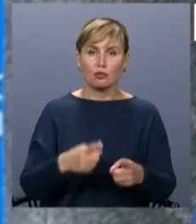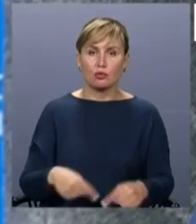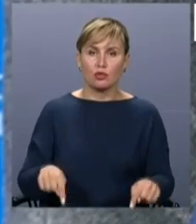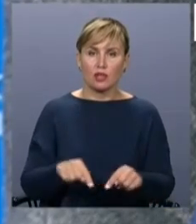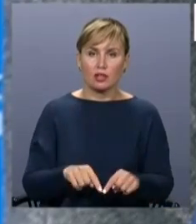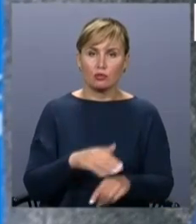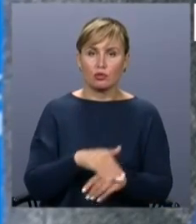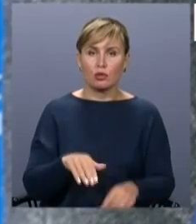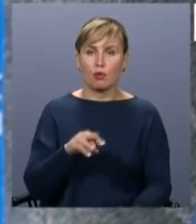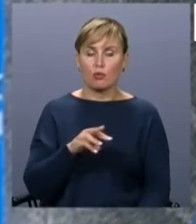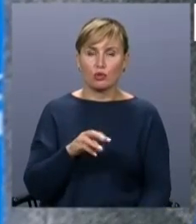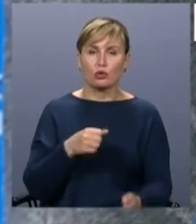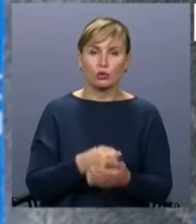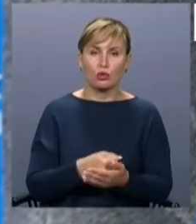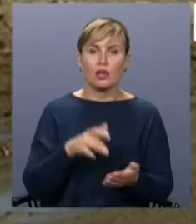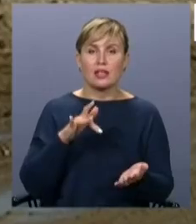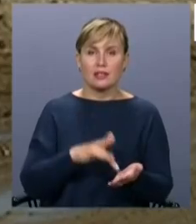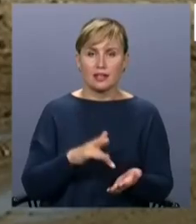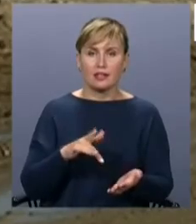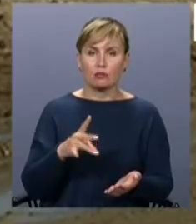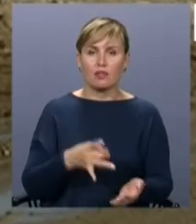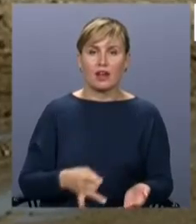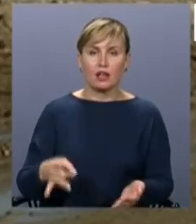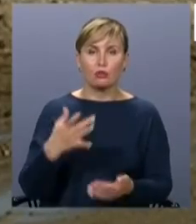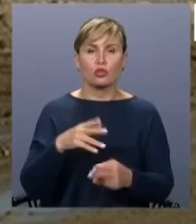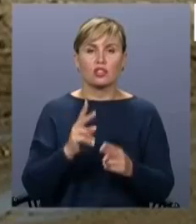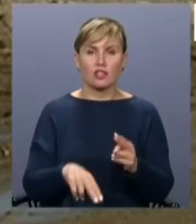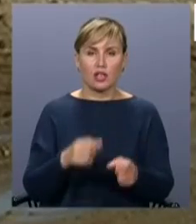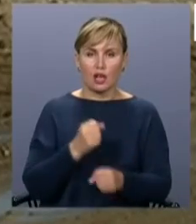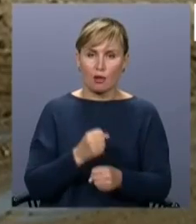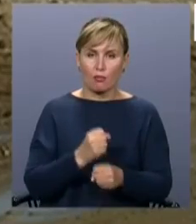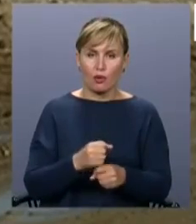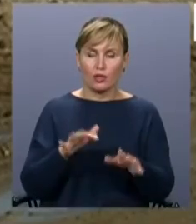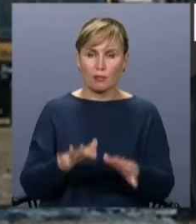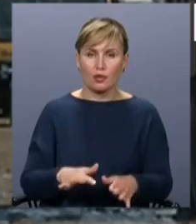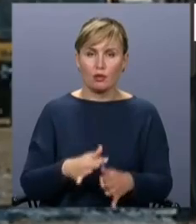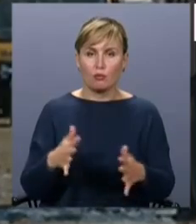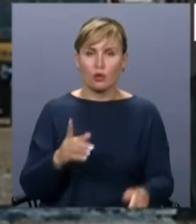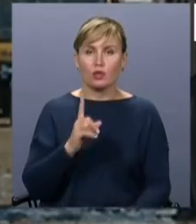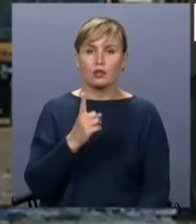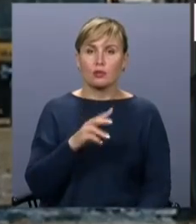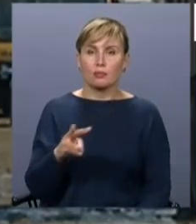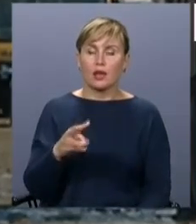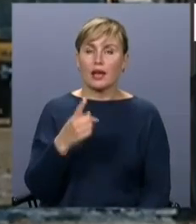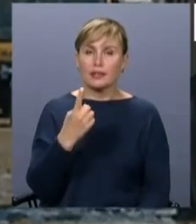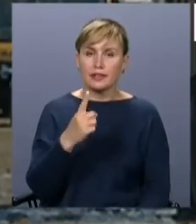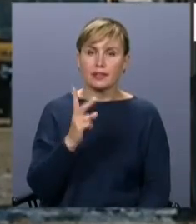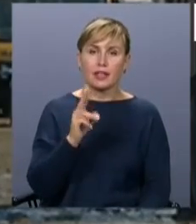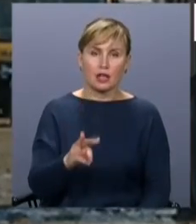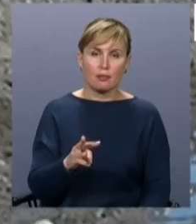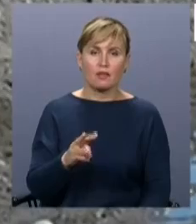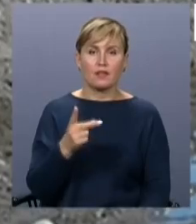улицы Мамышоле до центра Наурызбайского района. Уже завершены работы на отрезке более 1,5 километра. Вторая часть,